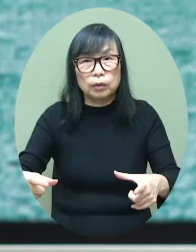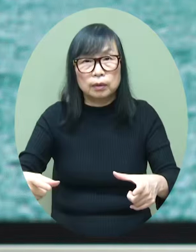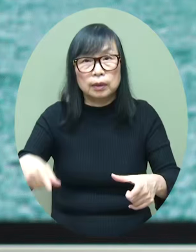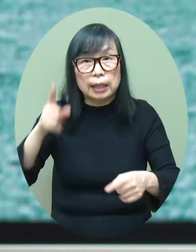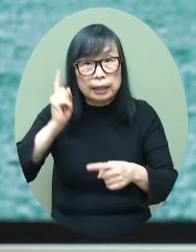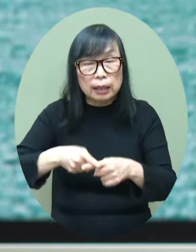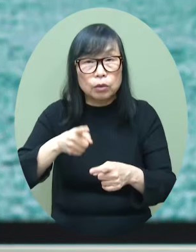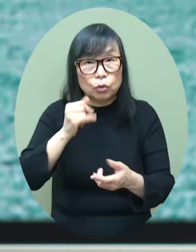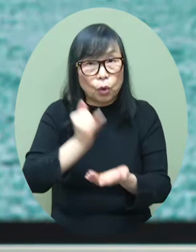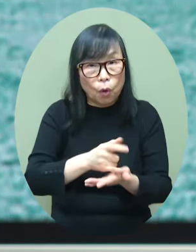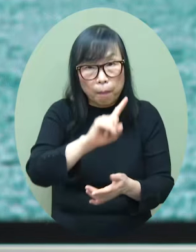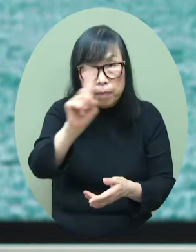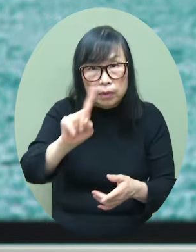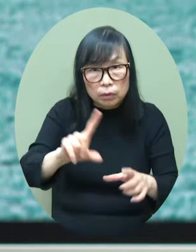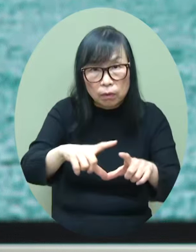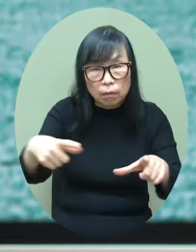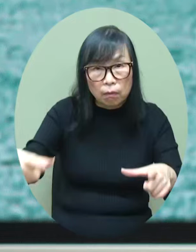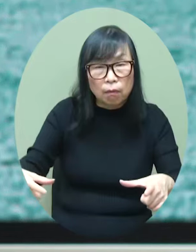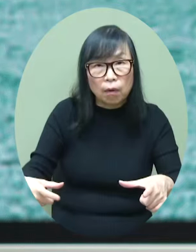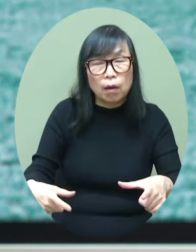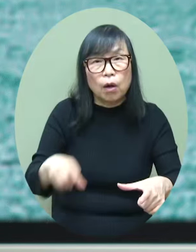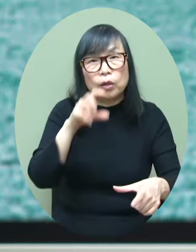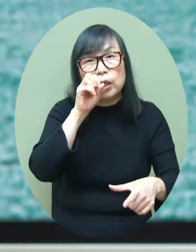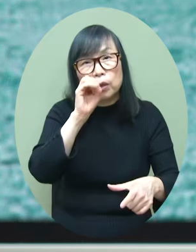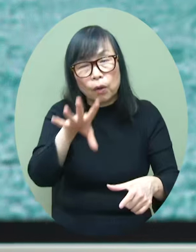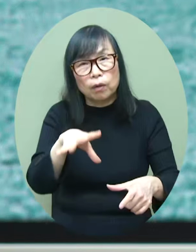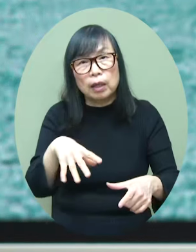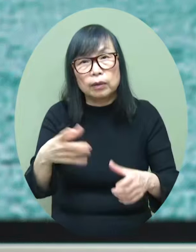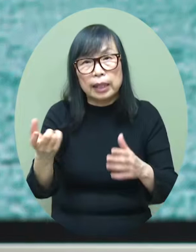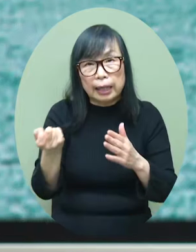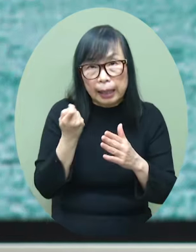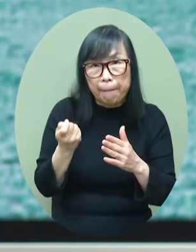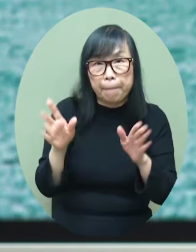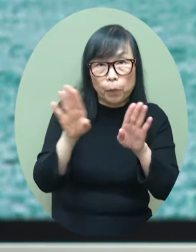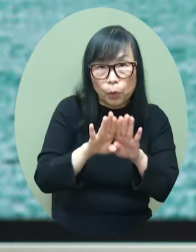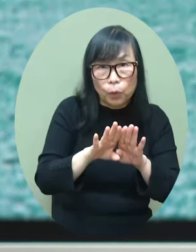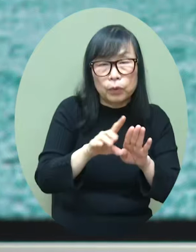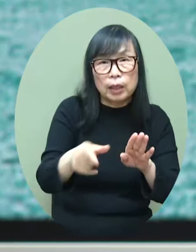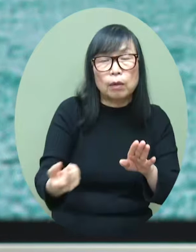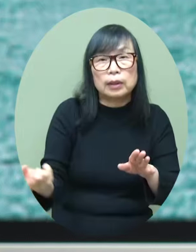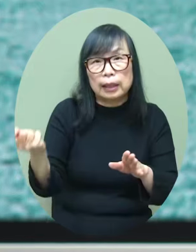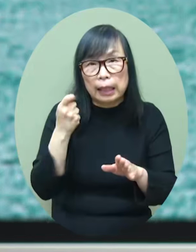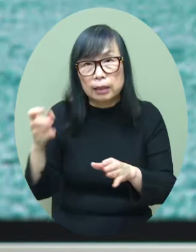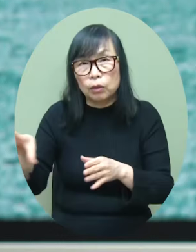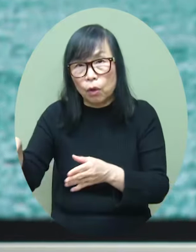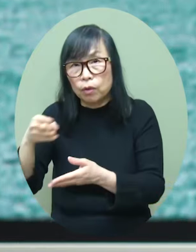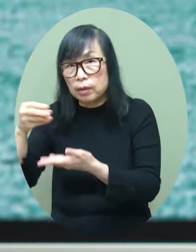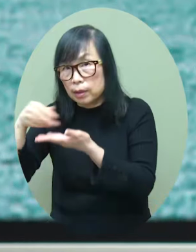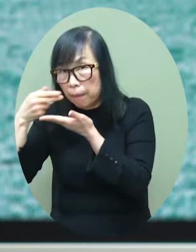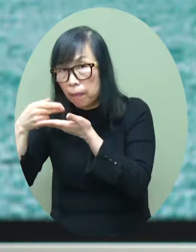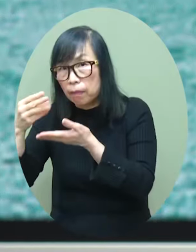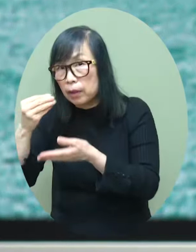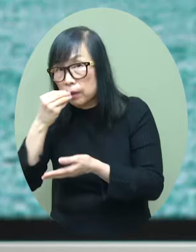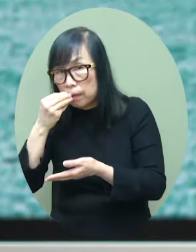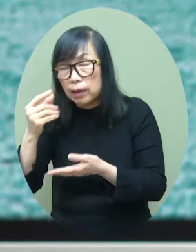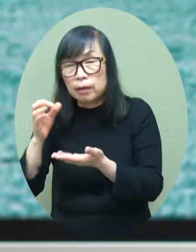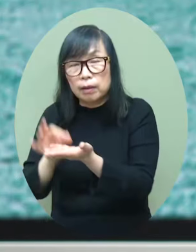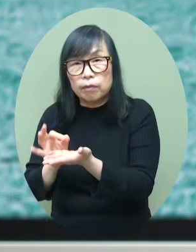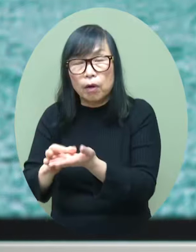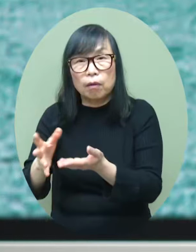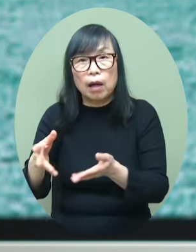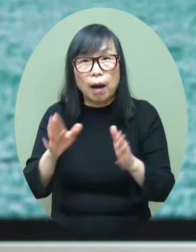係坐邊一張啊？因為佢哋講嗰啲可能有啲係近門口啦，有啲近攞食物嘅地方啦嚇。咁門口同